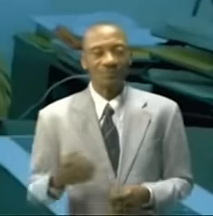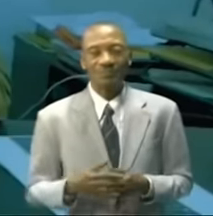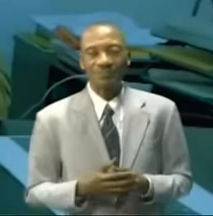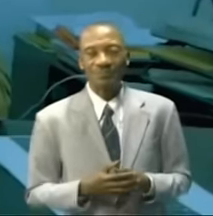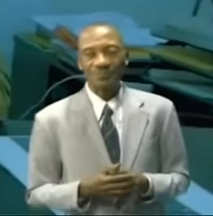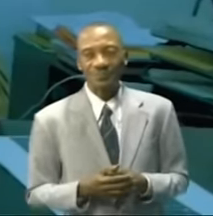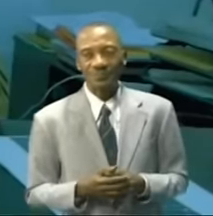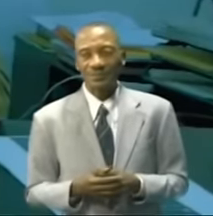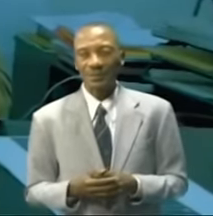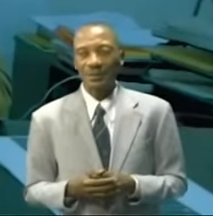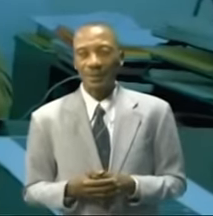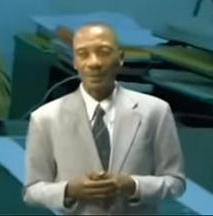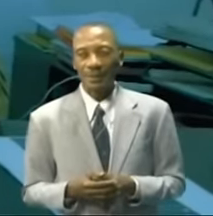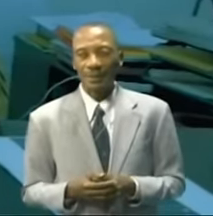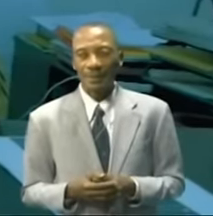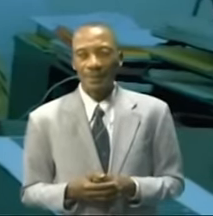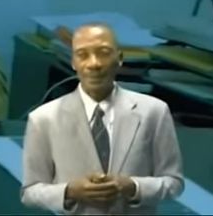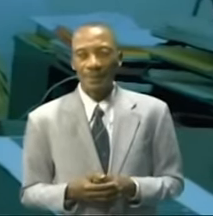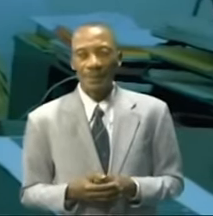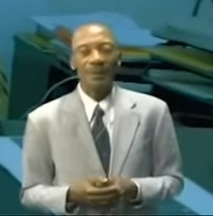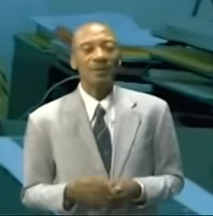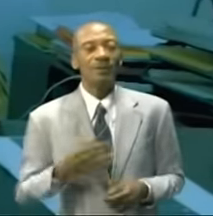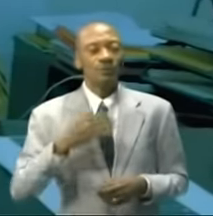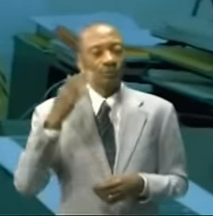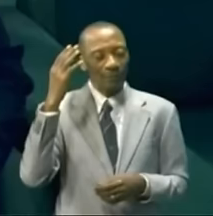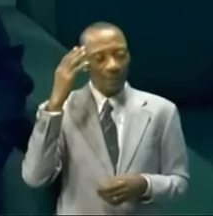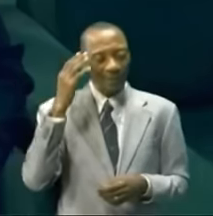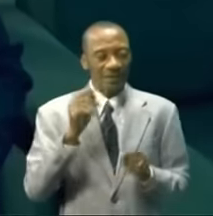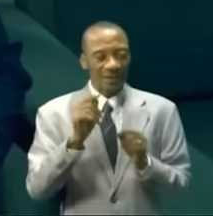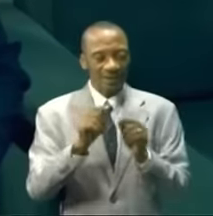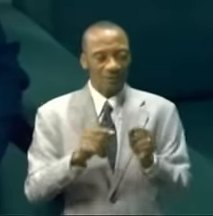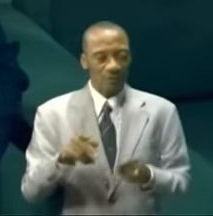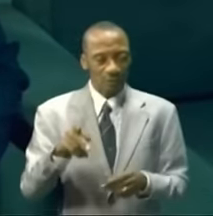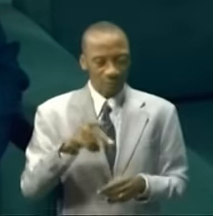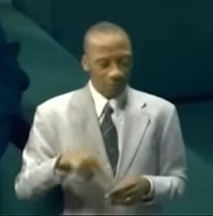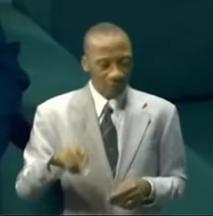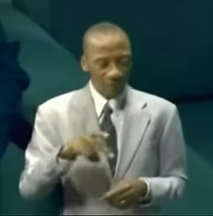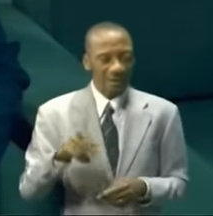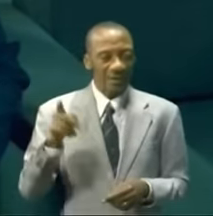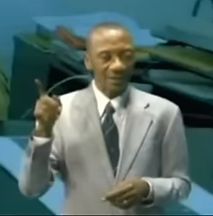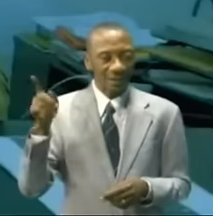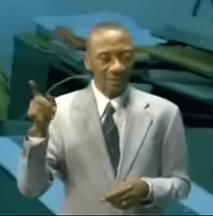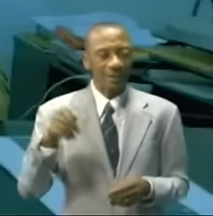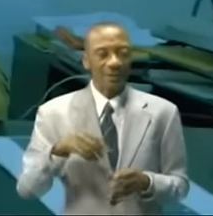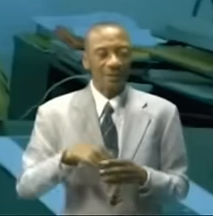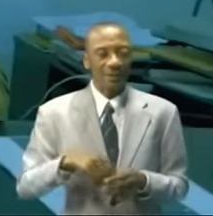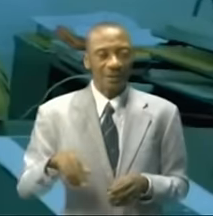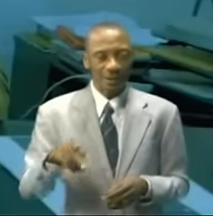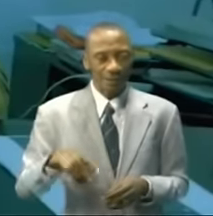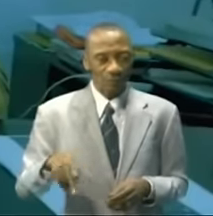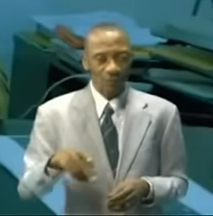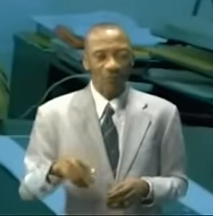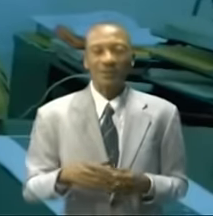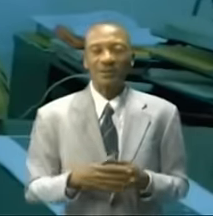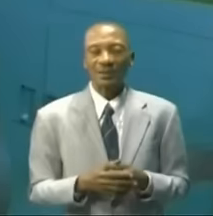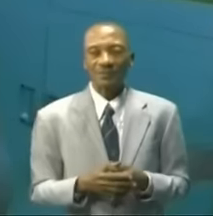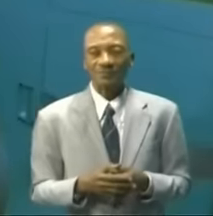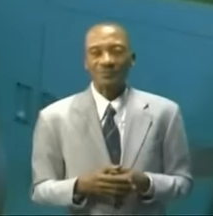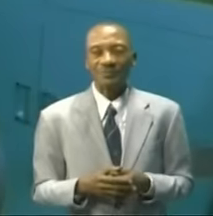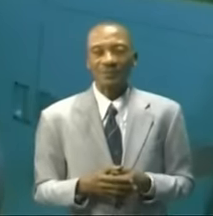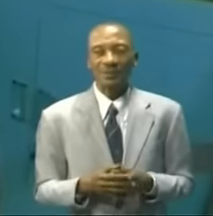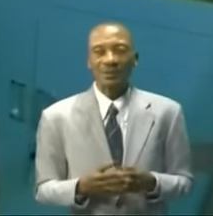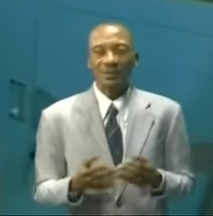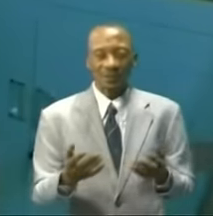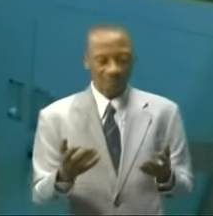la division provinciale de l'habitat que nous avons trouvée en 2021 ne réalisait même pas 10% de ses